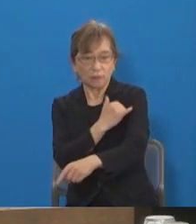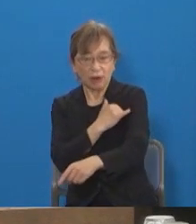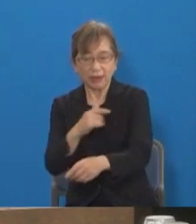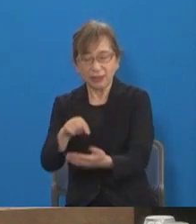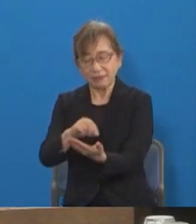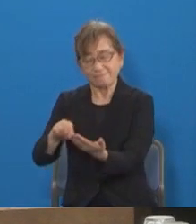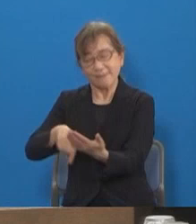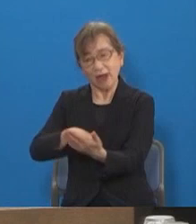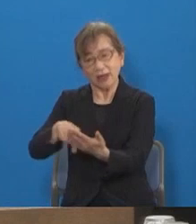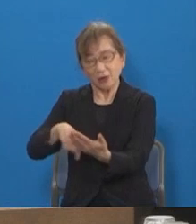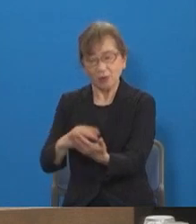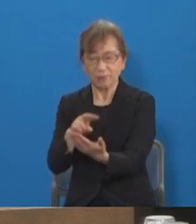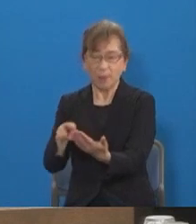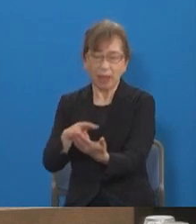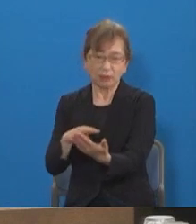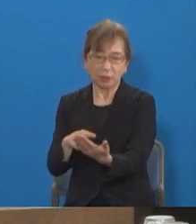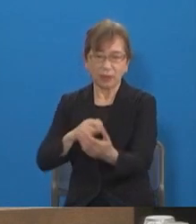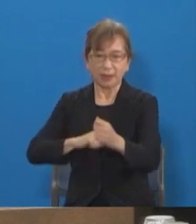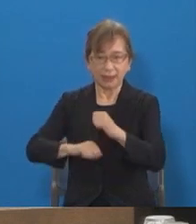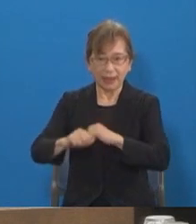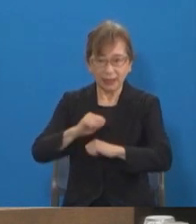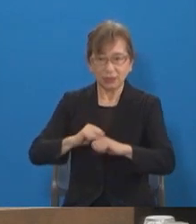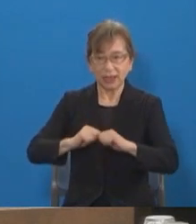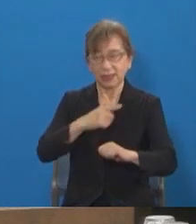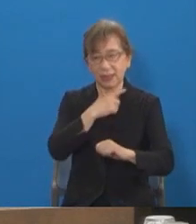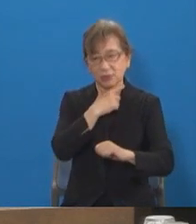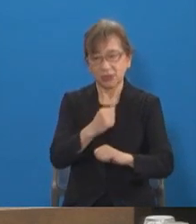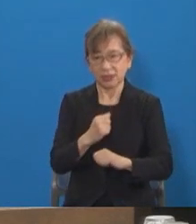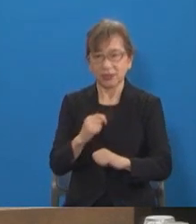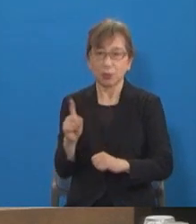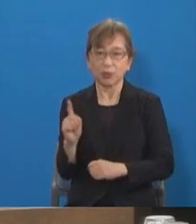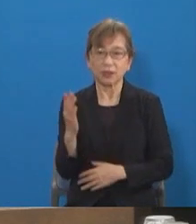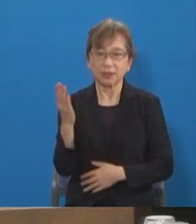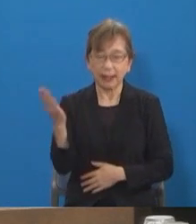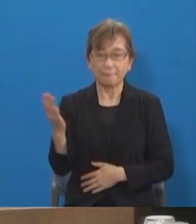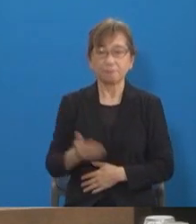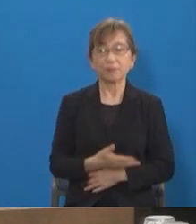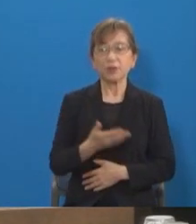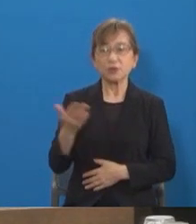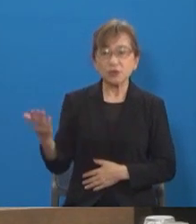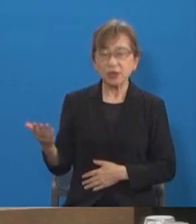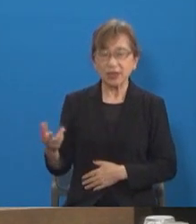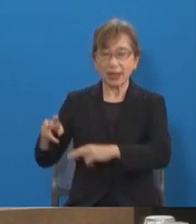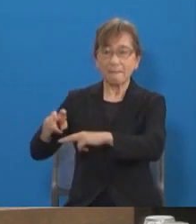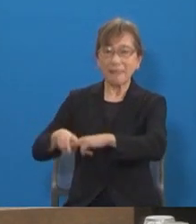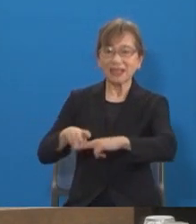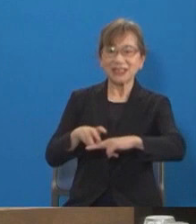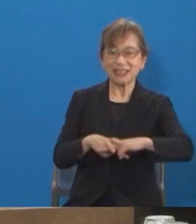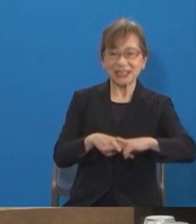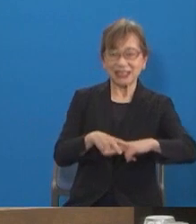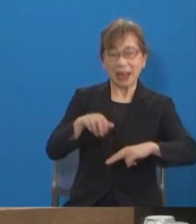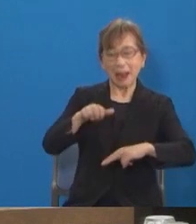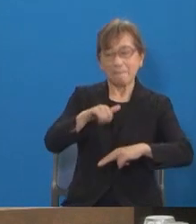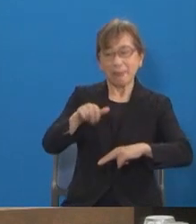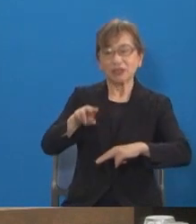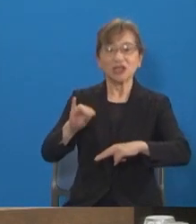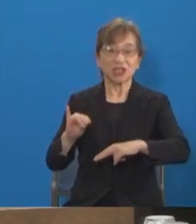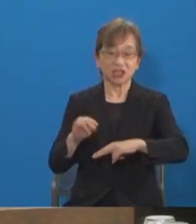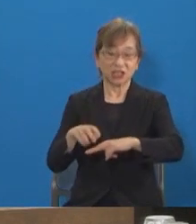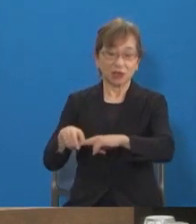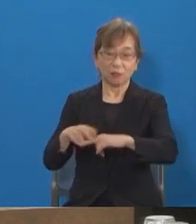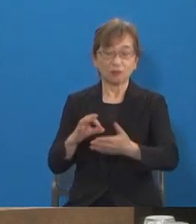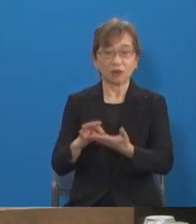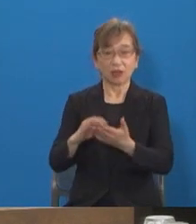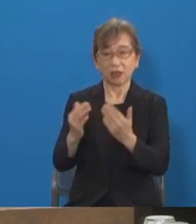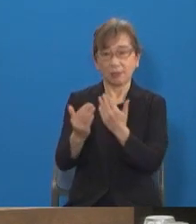進めていただきたいと思いますが、いかがでしょうか。次に、ベンチを活用したまちづくりについてご質問いた